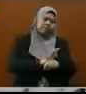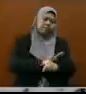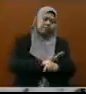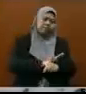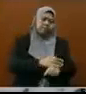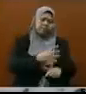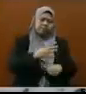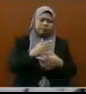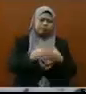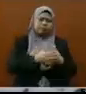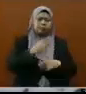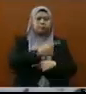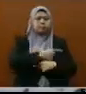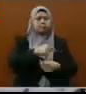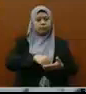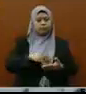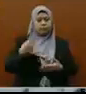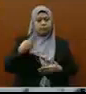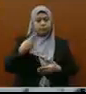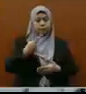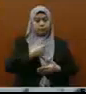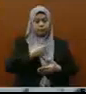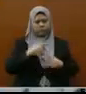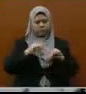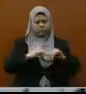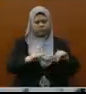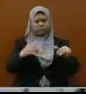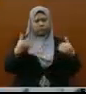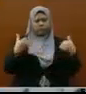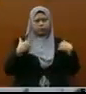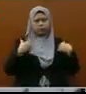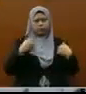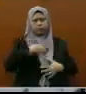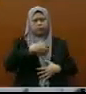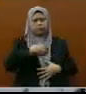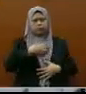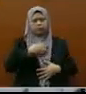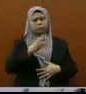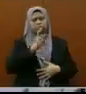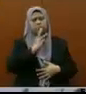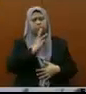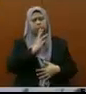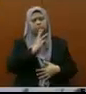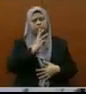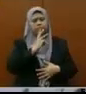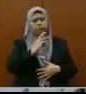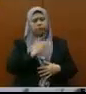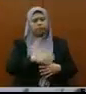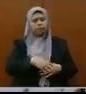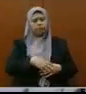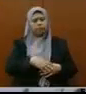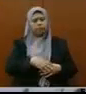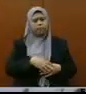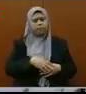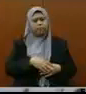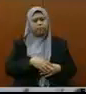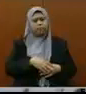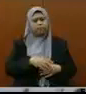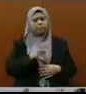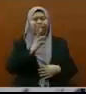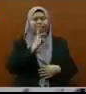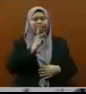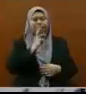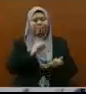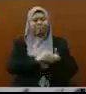Dan sehingga hari ini kita masih lagi menerima pelbagai aduan masalah berkaitan dengan prasarana dan juga fasiliti